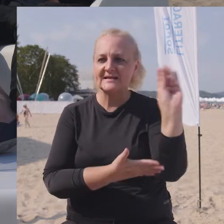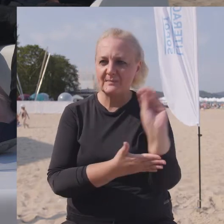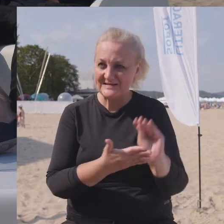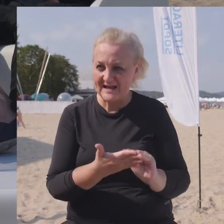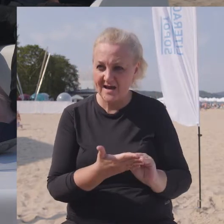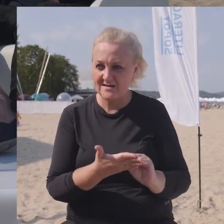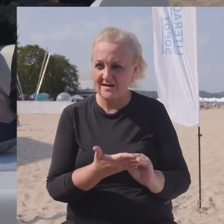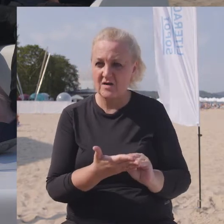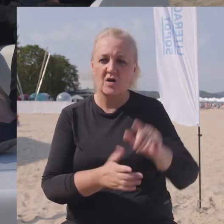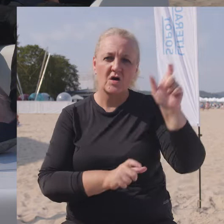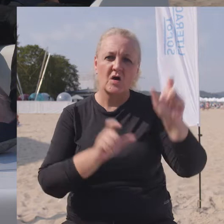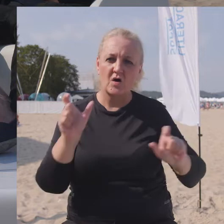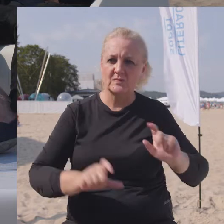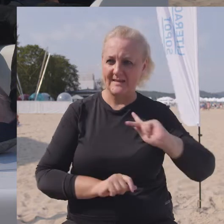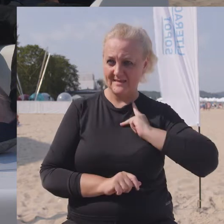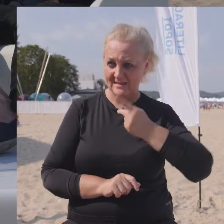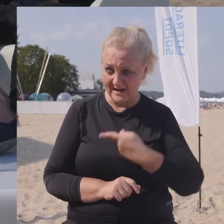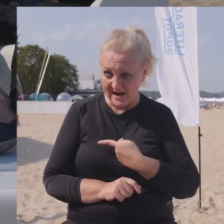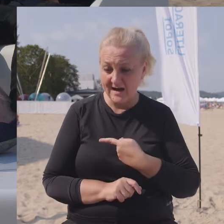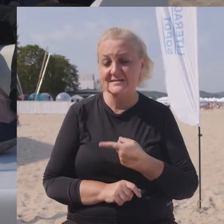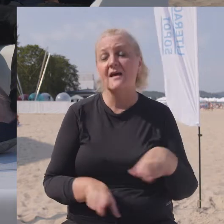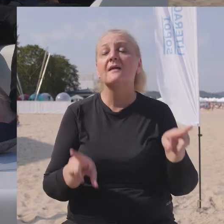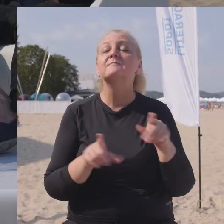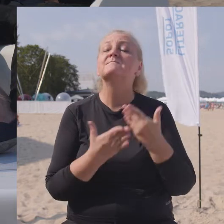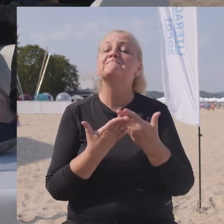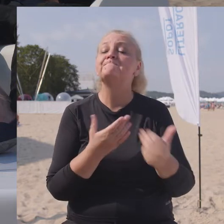pisania o osobach trans. Dlatego, że